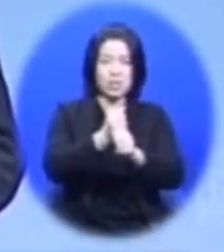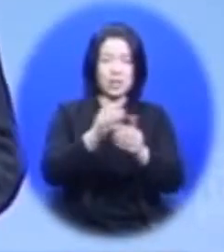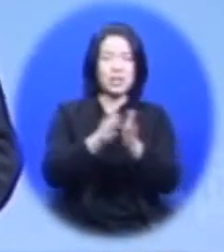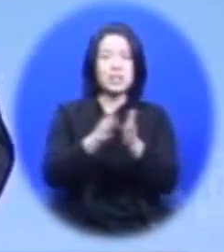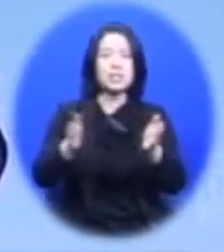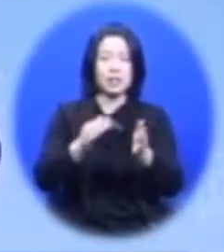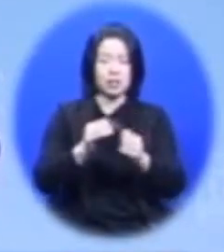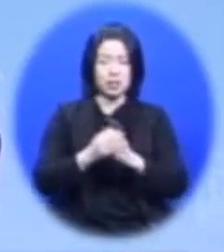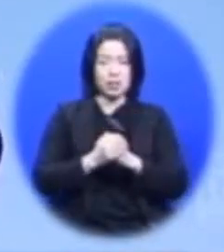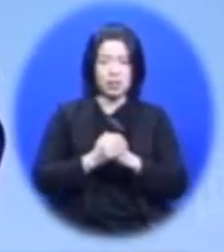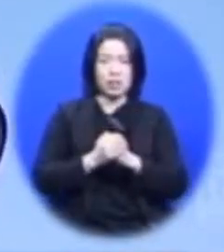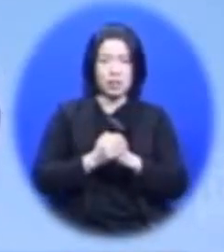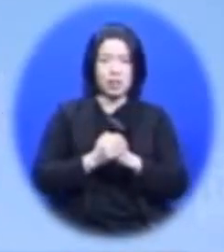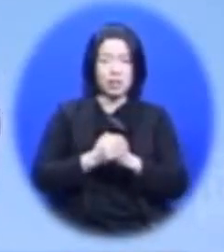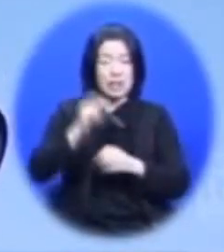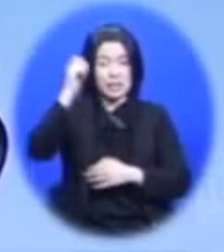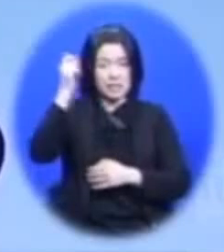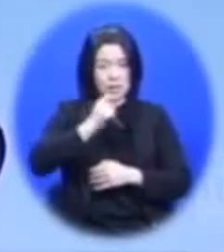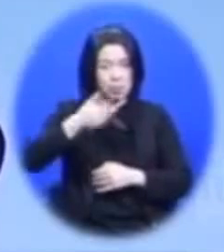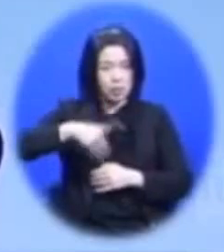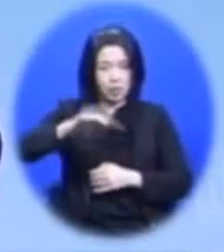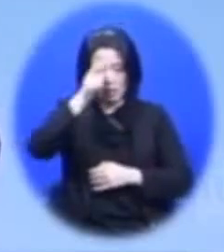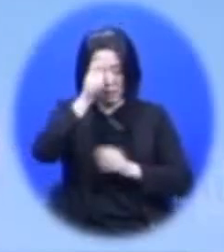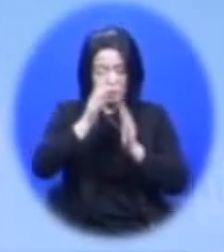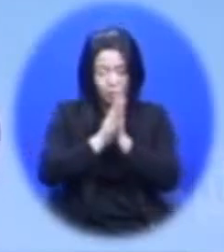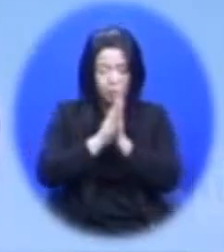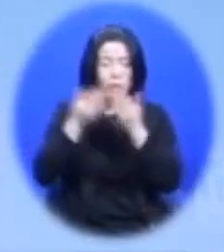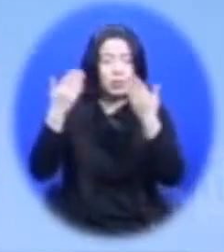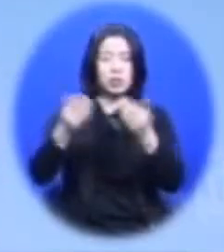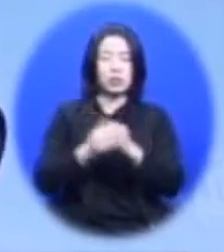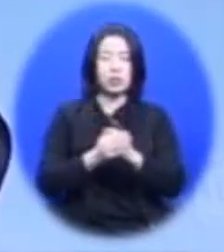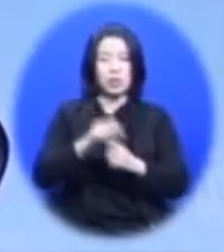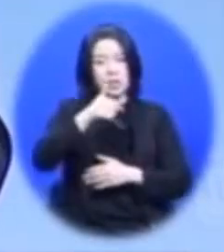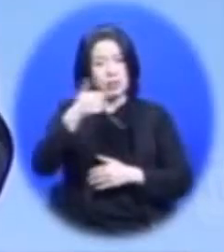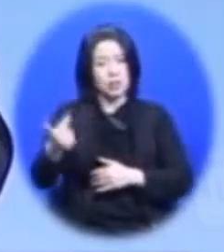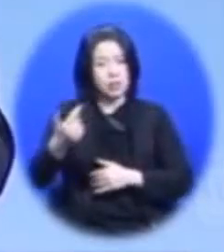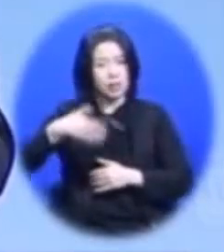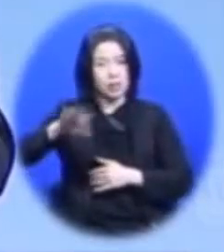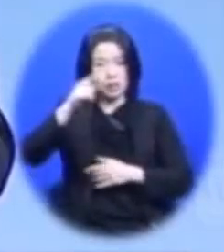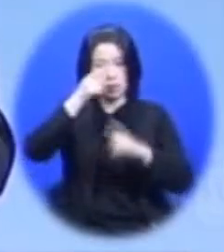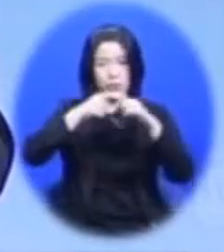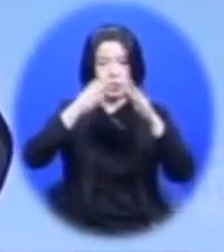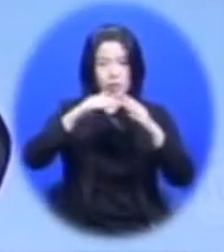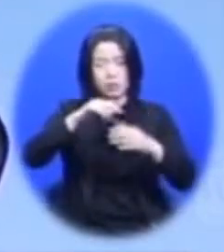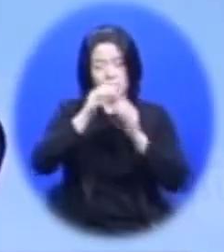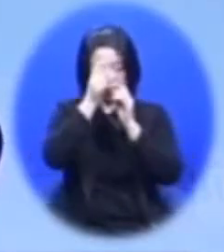시작했습니다. 새벽에 나가서 기도하고 그리고 저녁에 교회 가서 기도하고.